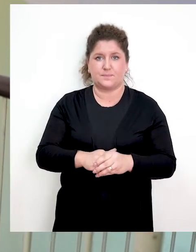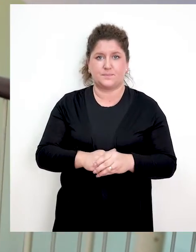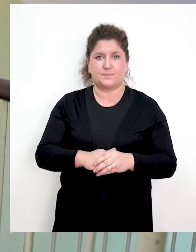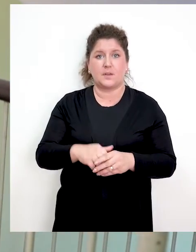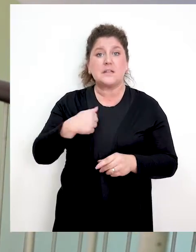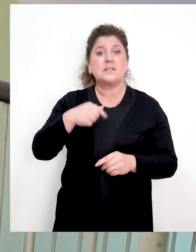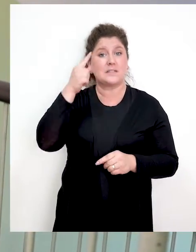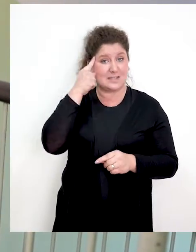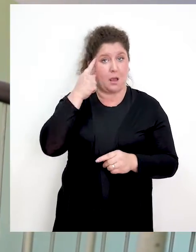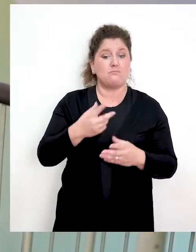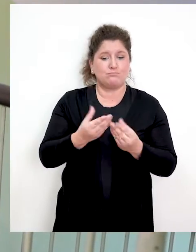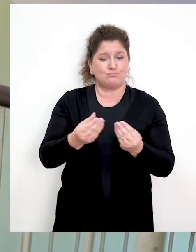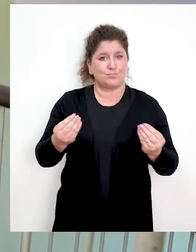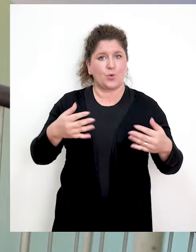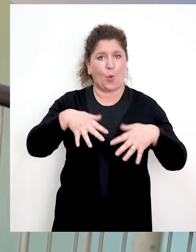negdje.